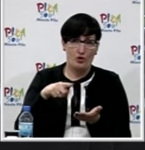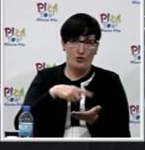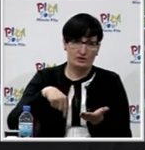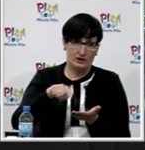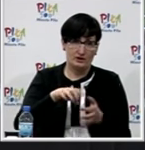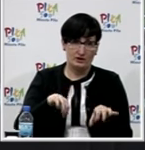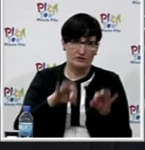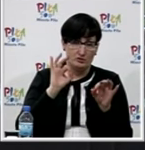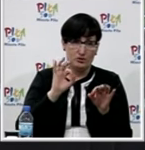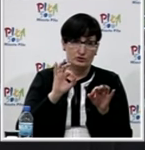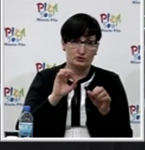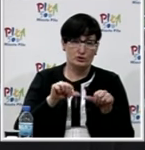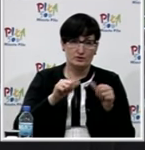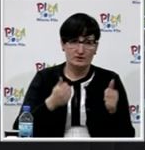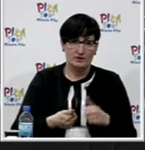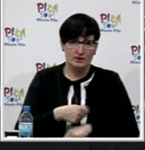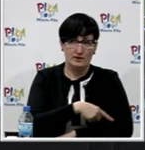ich